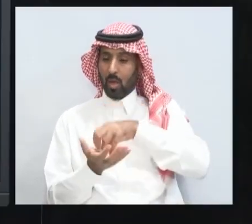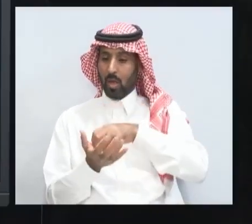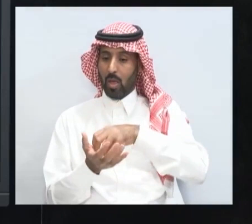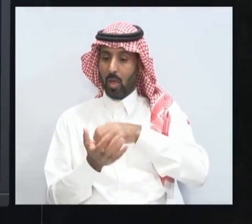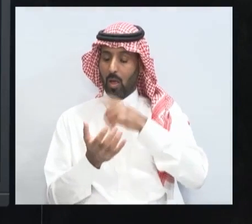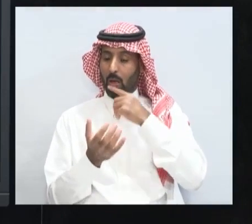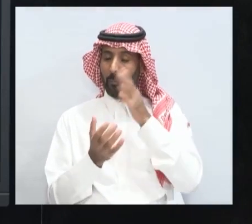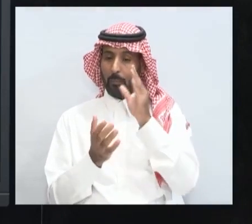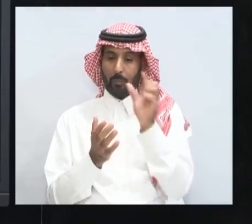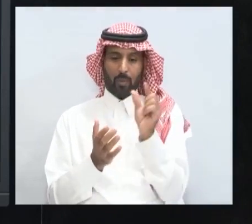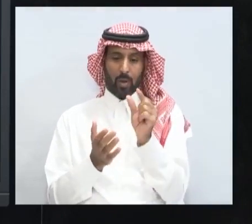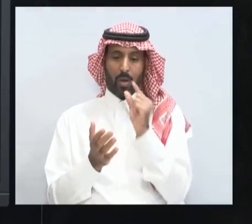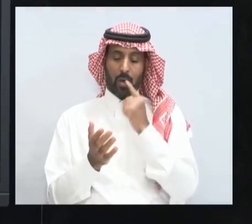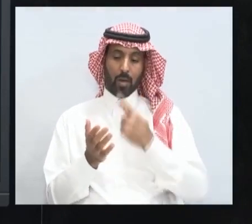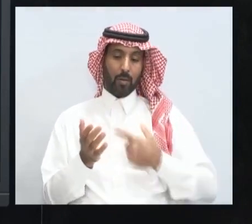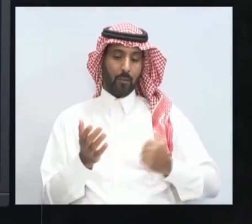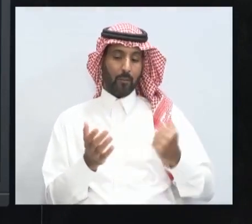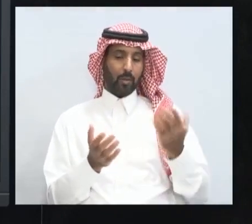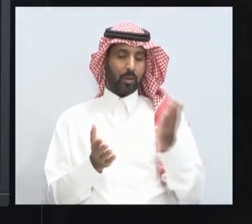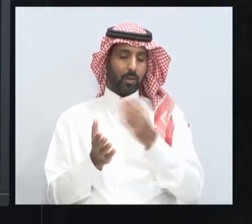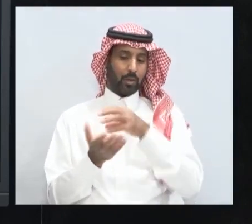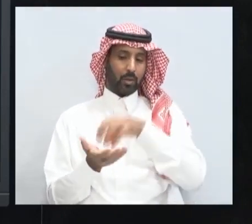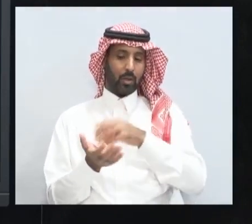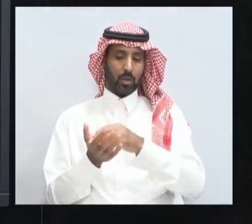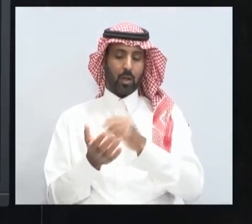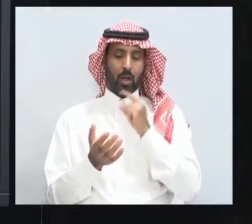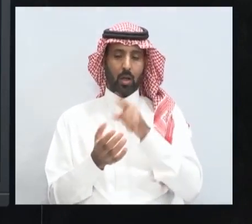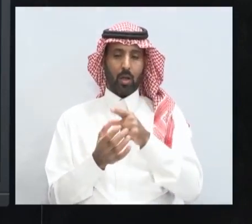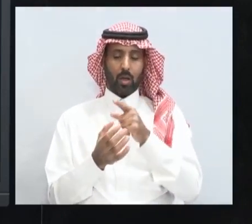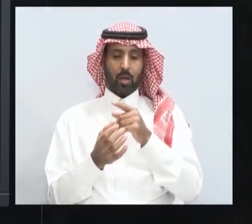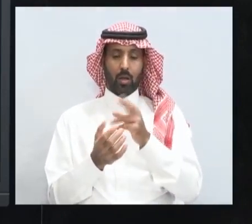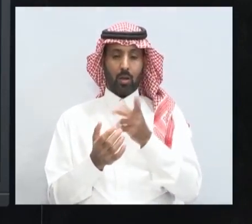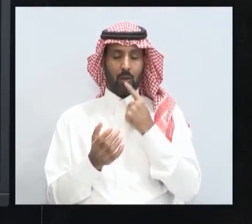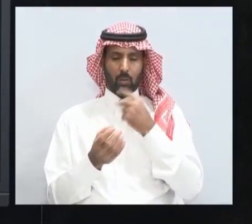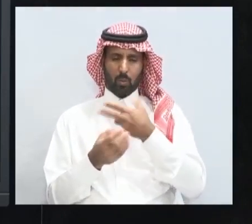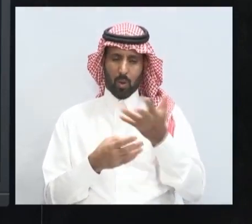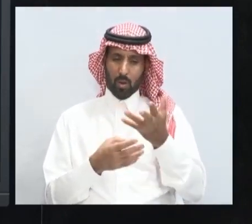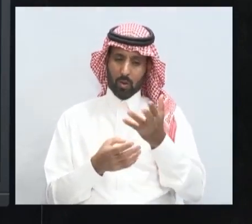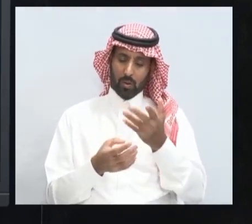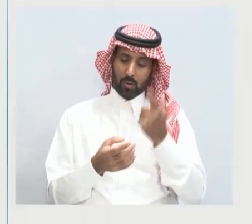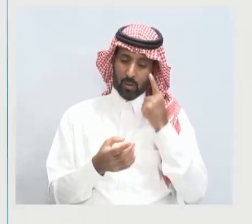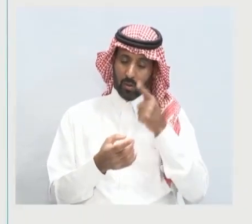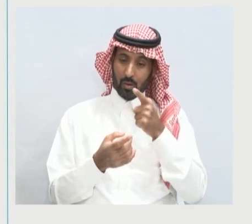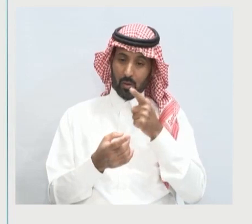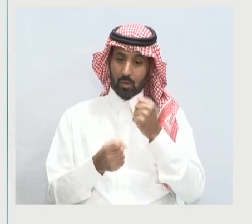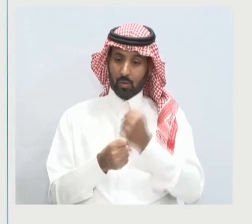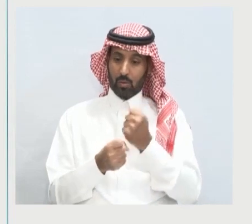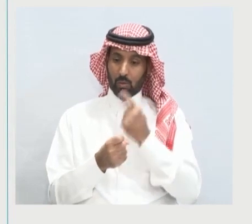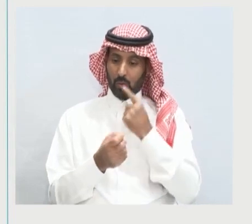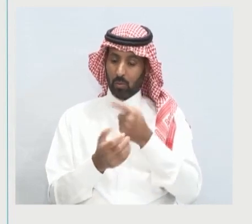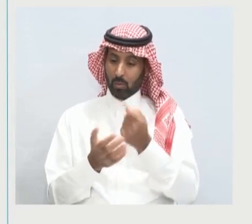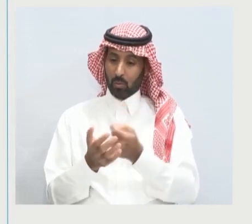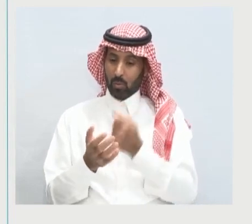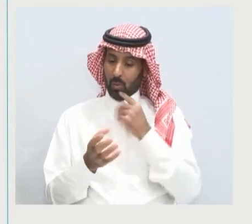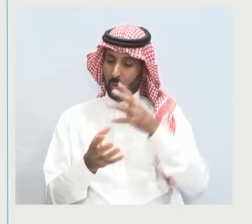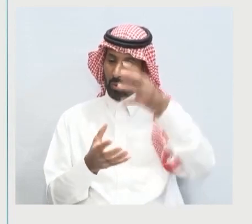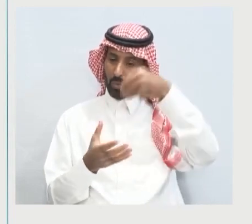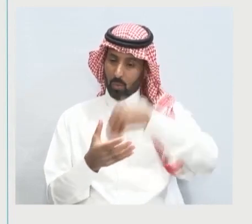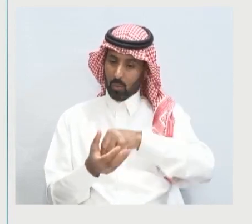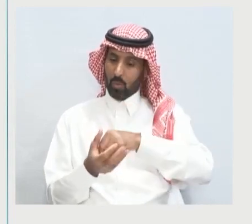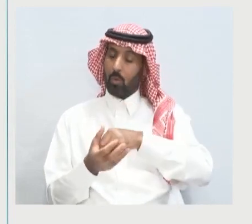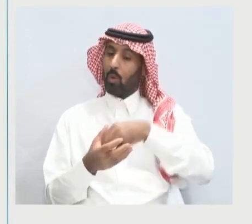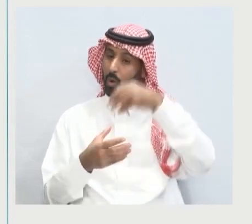الملف باسم او المصنف باسم وذكرنا انه حتى لا تفقد العمل المنجز اثناء تحرير المصنف